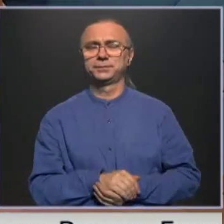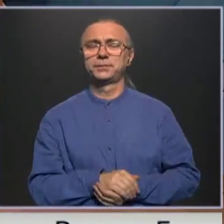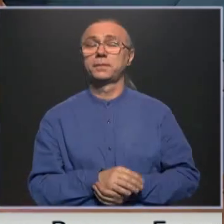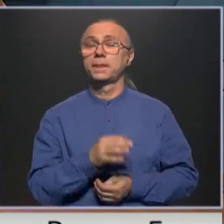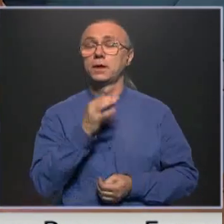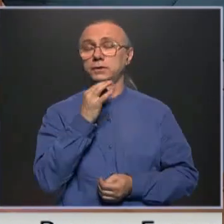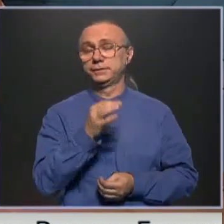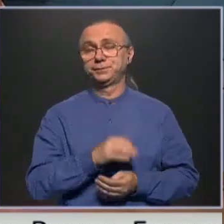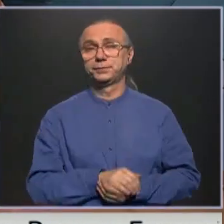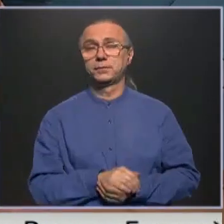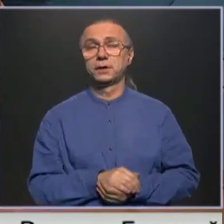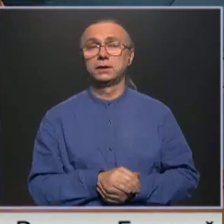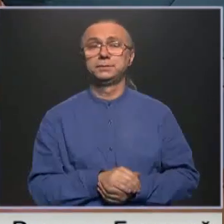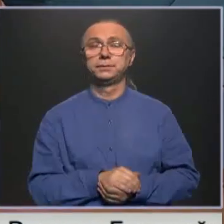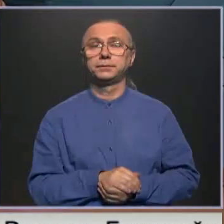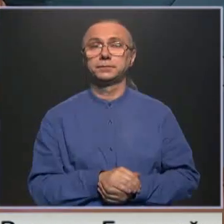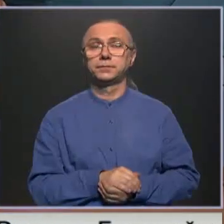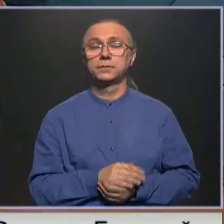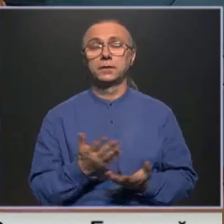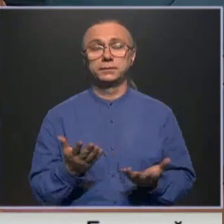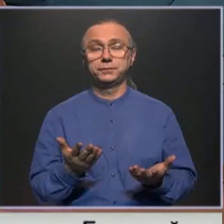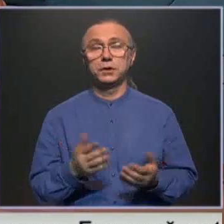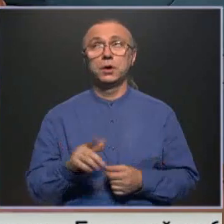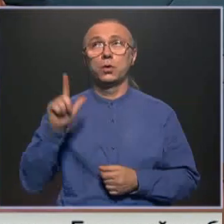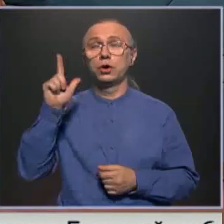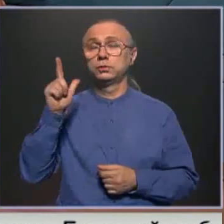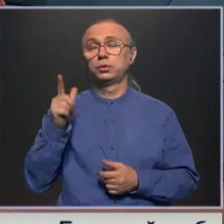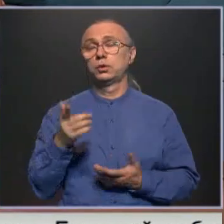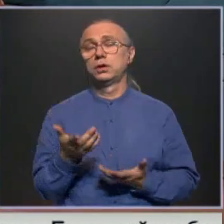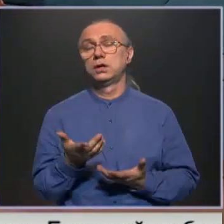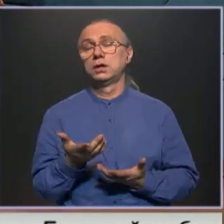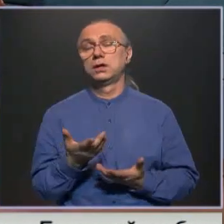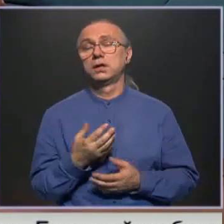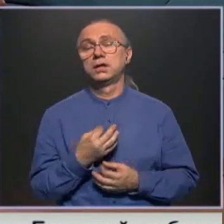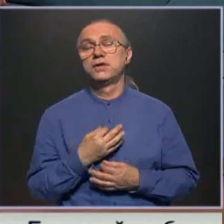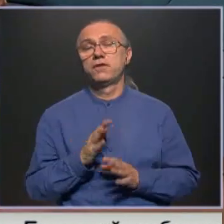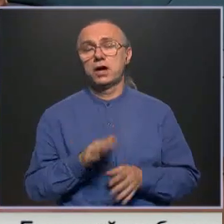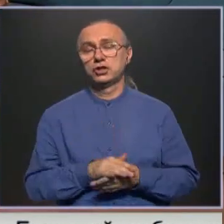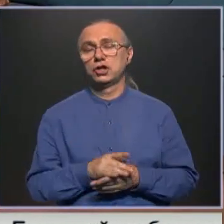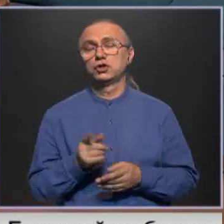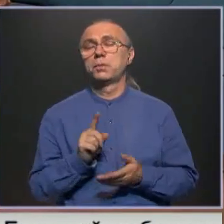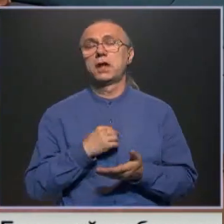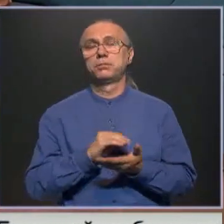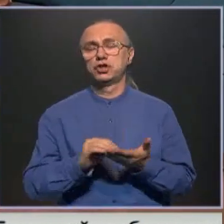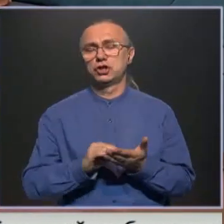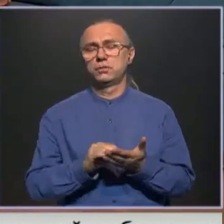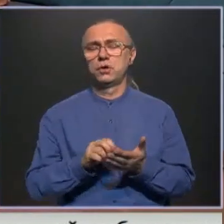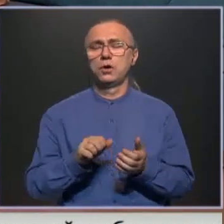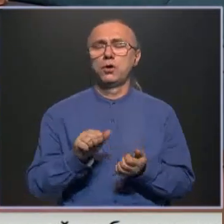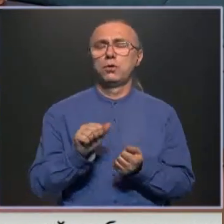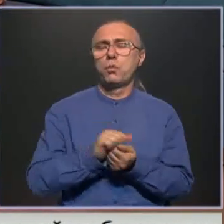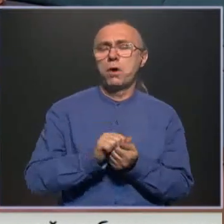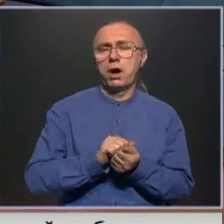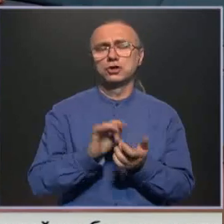деле, если говорить шире, то Господу вообще не важно, что мы что-то напишем. Ни от руки бумажечкой, ни через интернет. Это